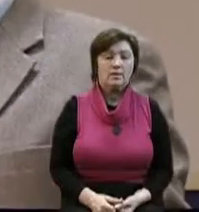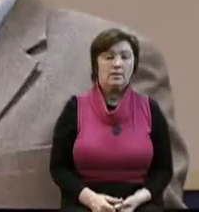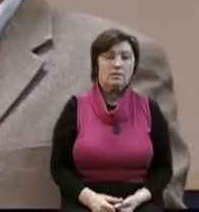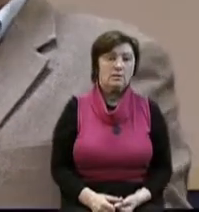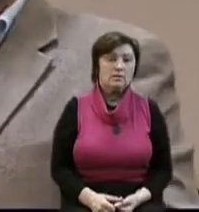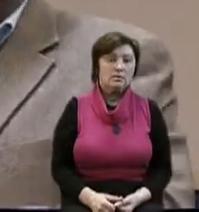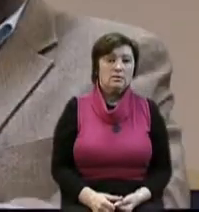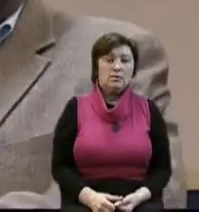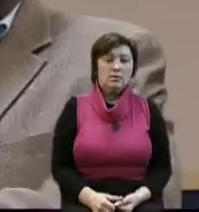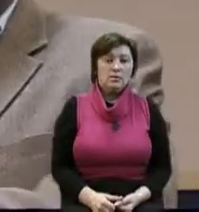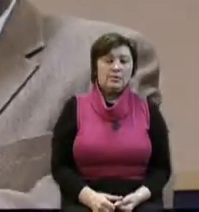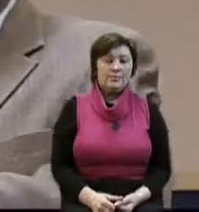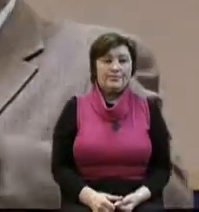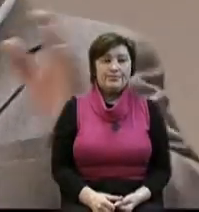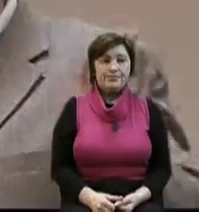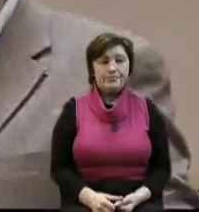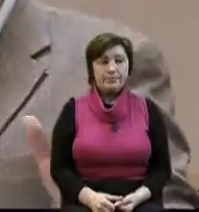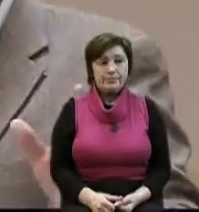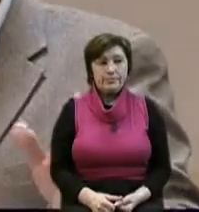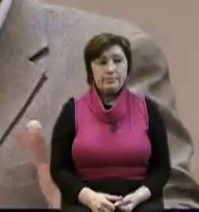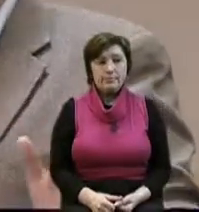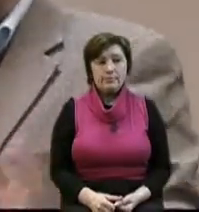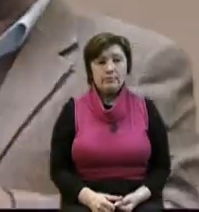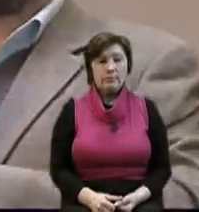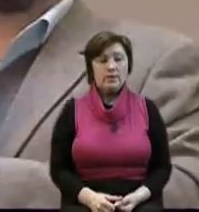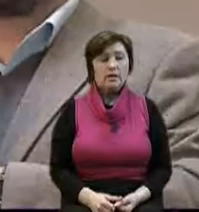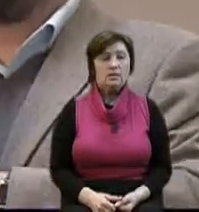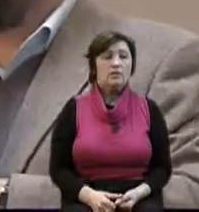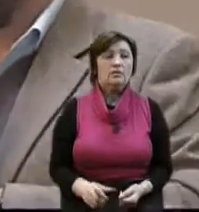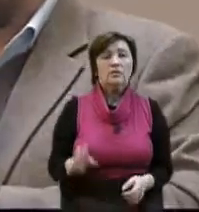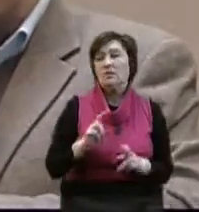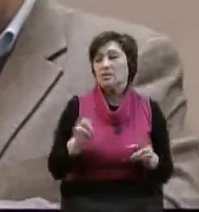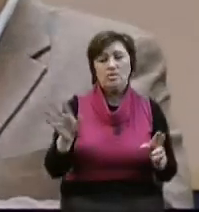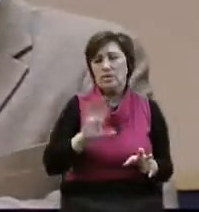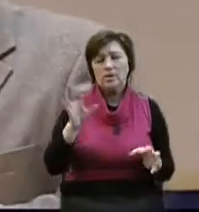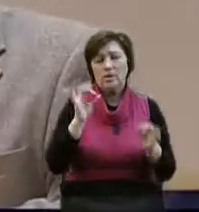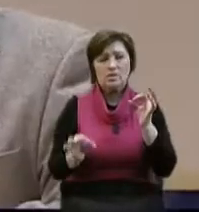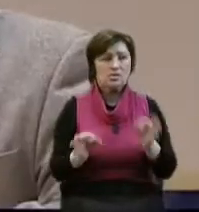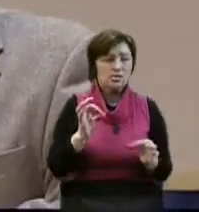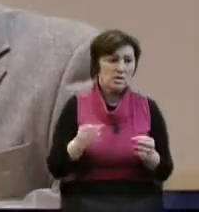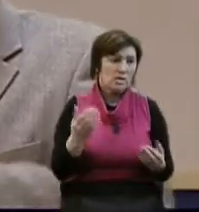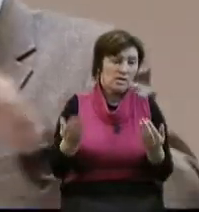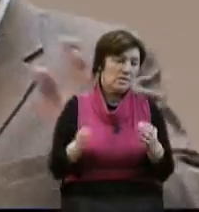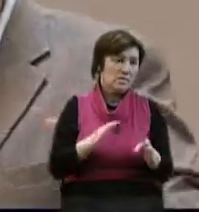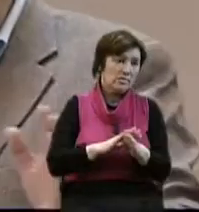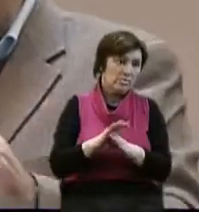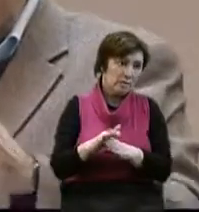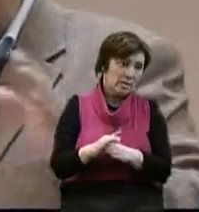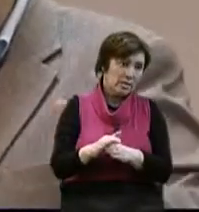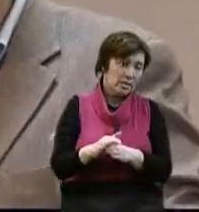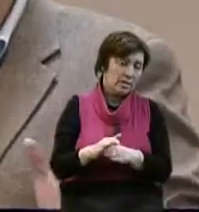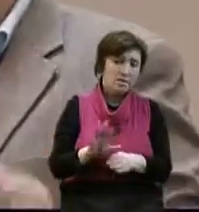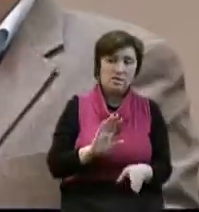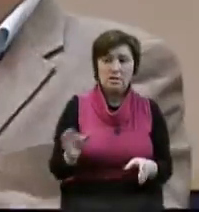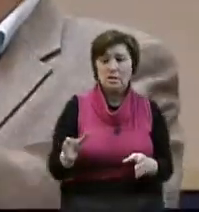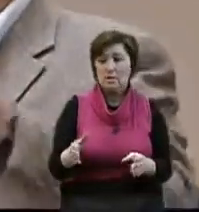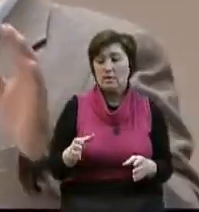Господа, различает. Кто не различает для Господа, не различает. Никто не осуждает за вас за какой-то праздник или